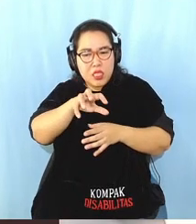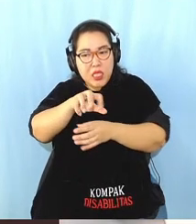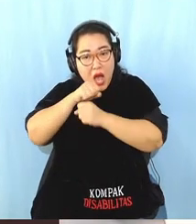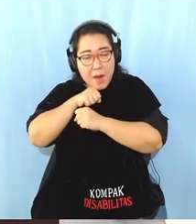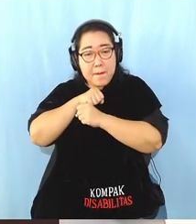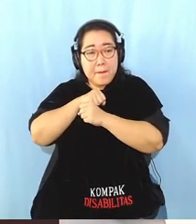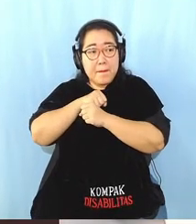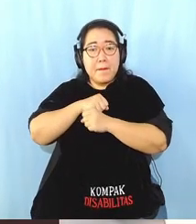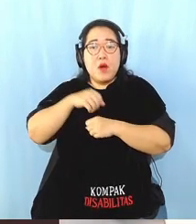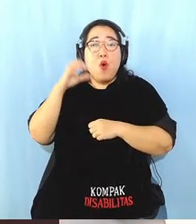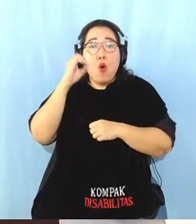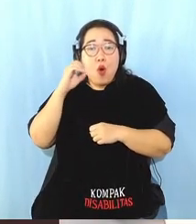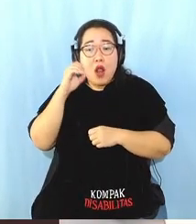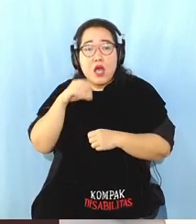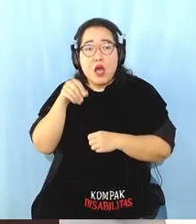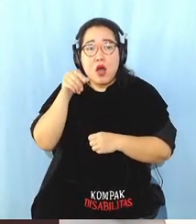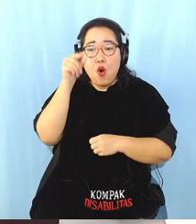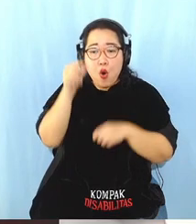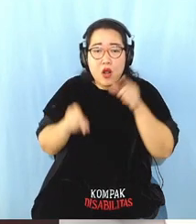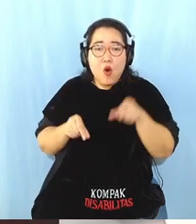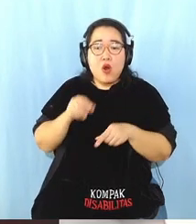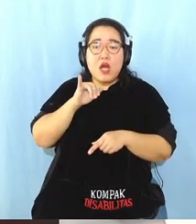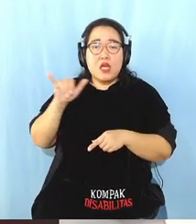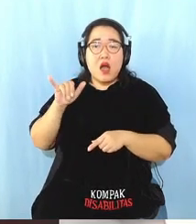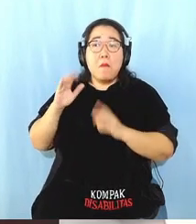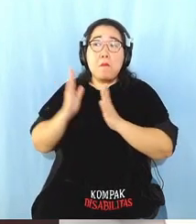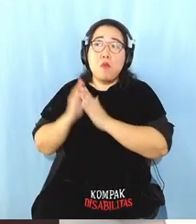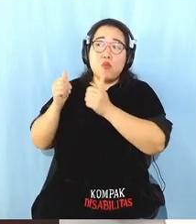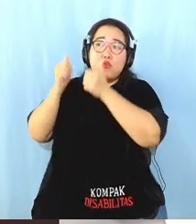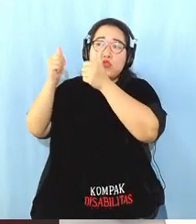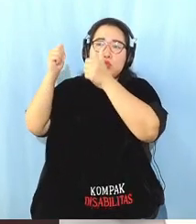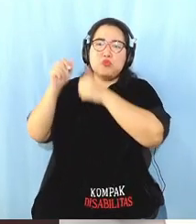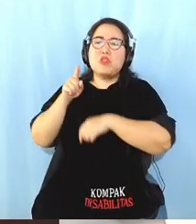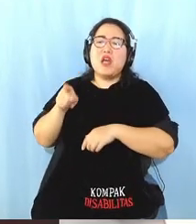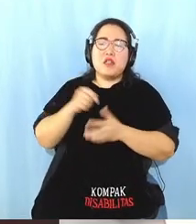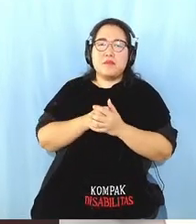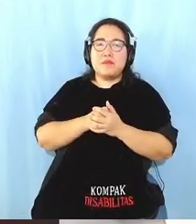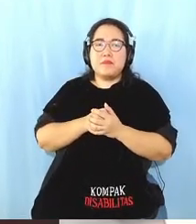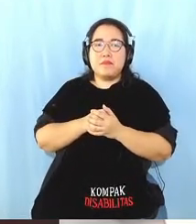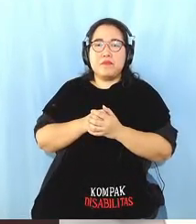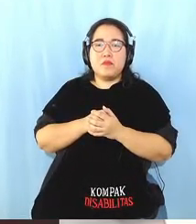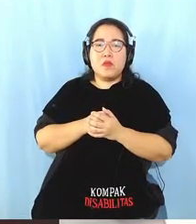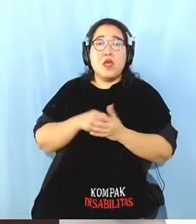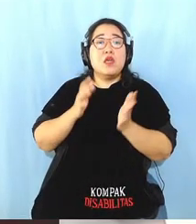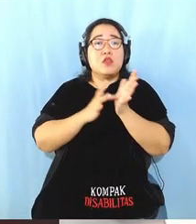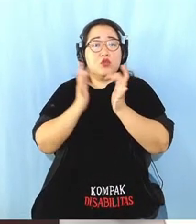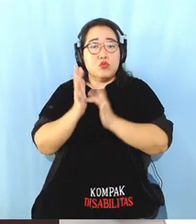Bukan hanya ditangkap, disiksa, diolok-olok, dihina,